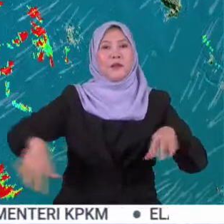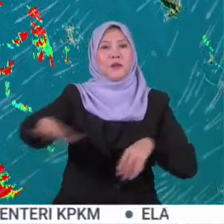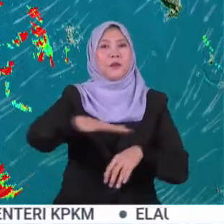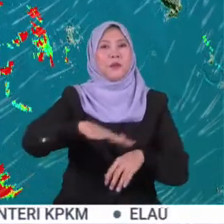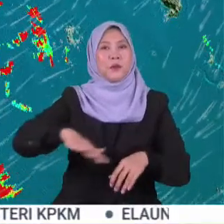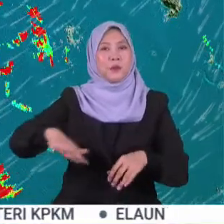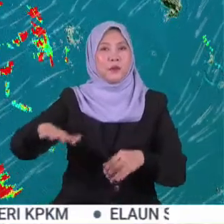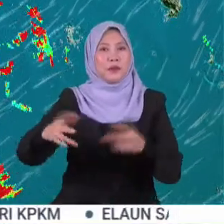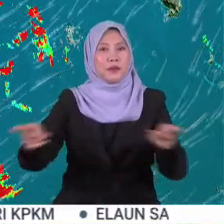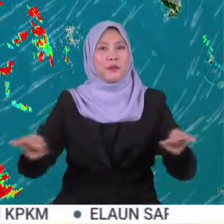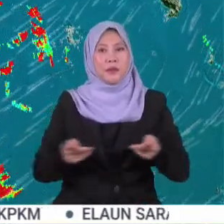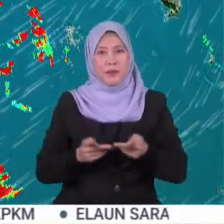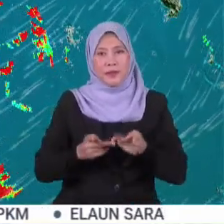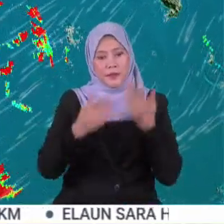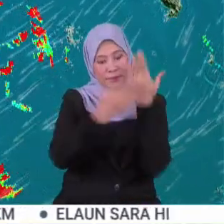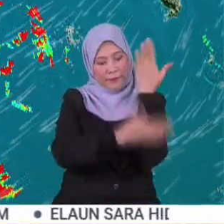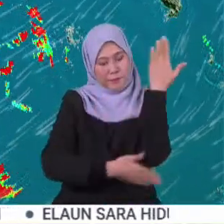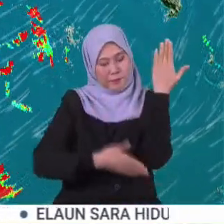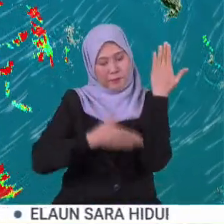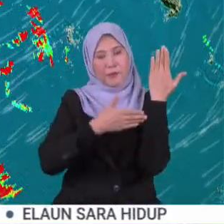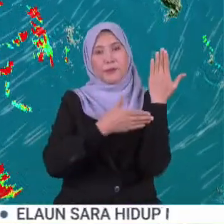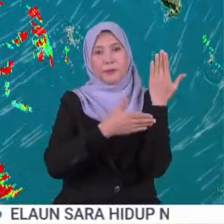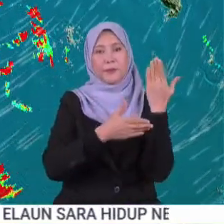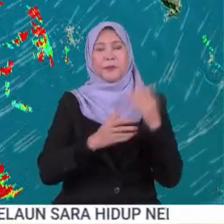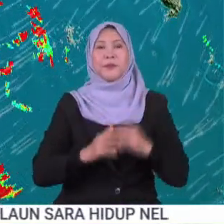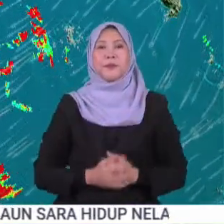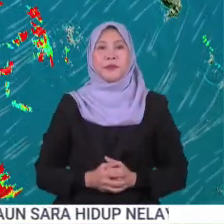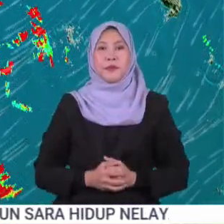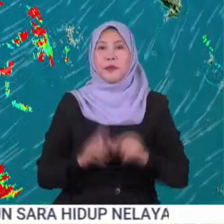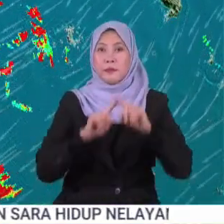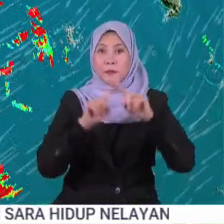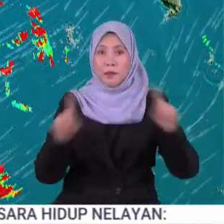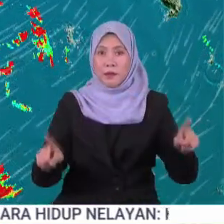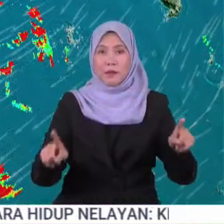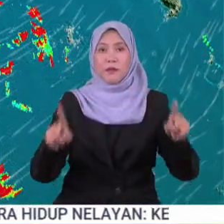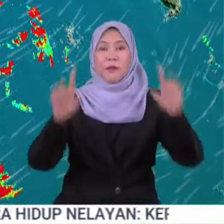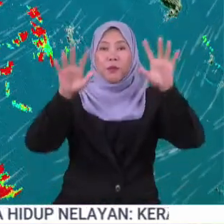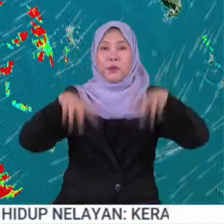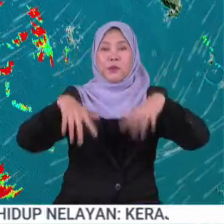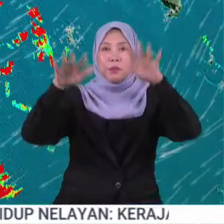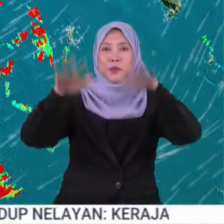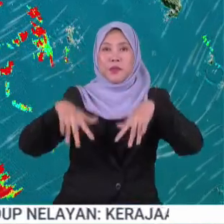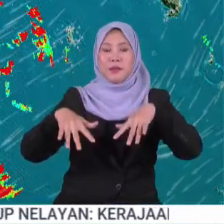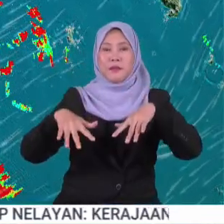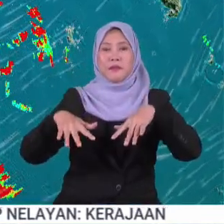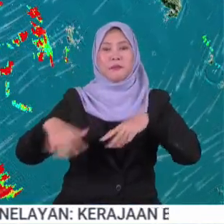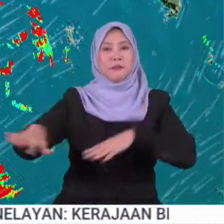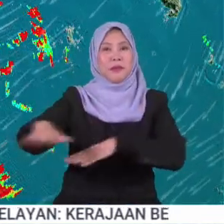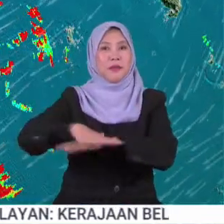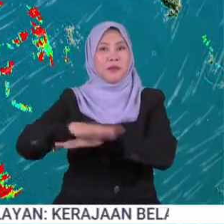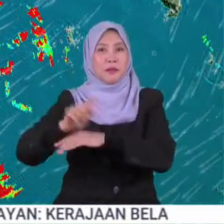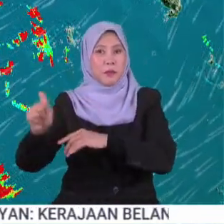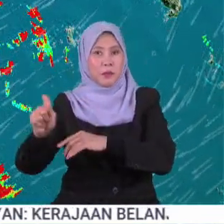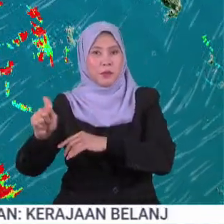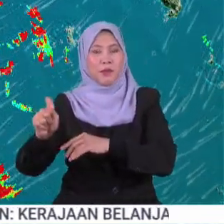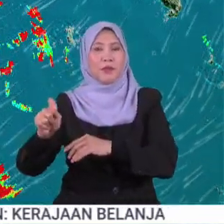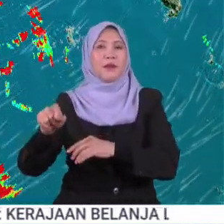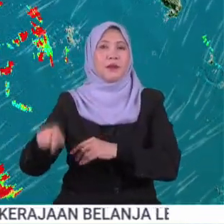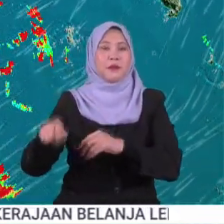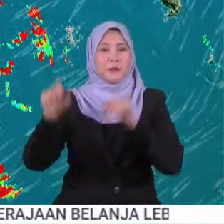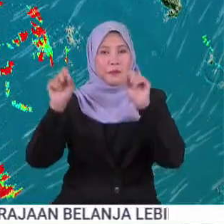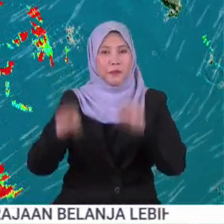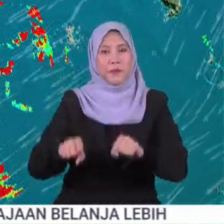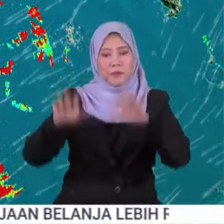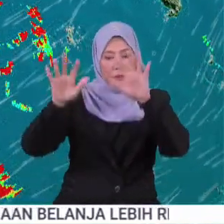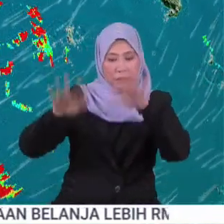keseluruhan kawasan di semenanjung Malaysia. Namun, keadaan hujan di negeri-negeri pantai timur semenanjung ini dijangka